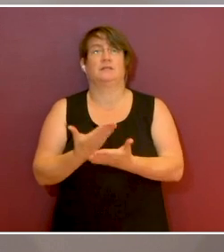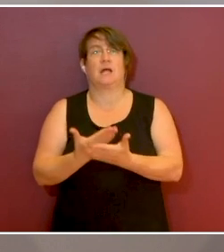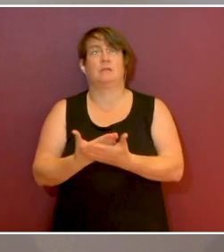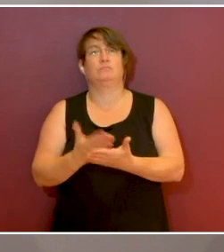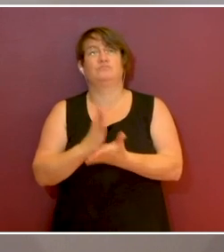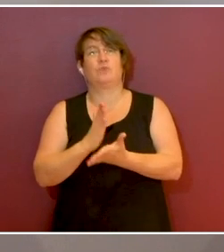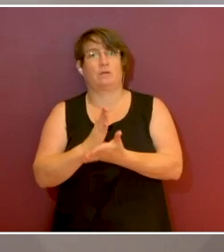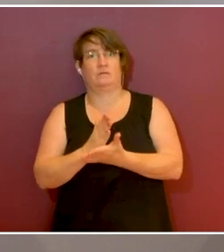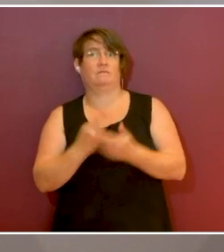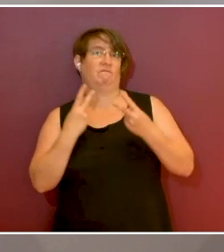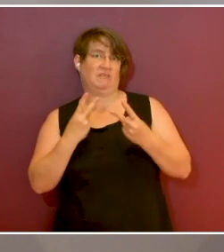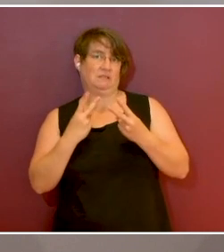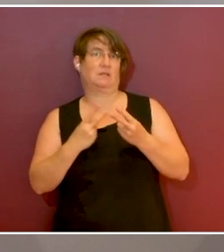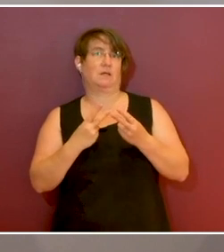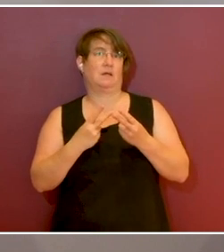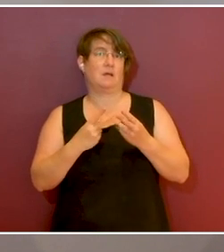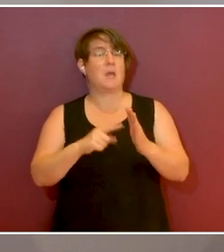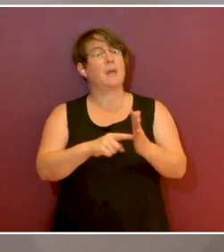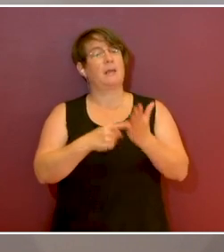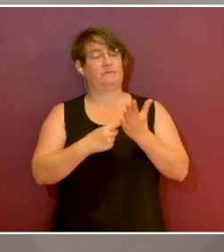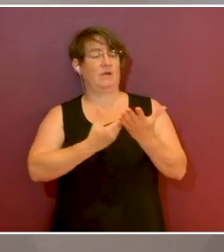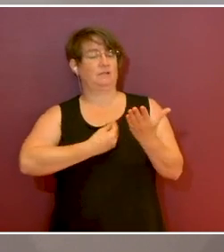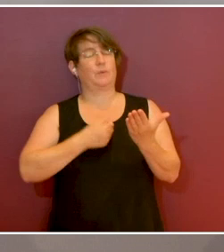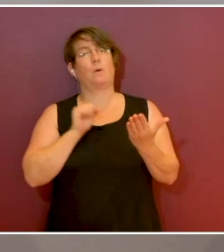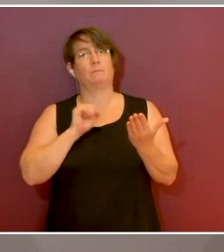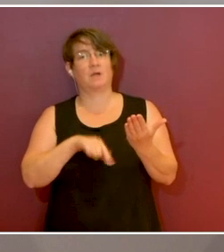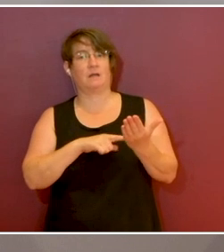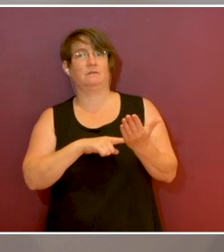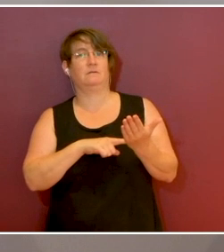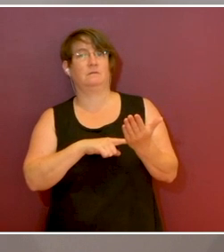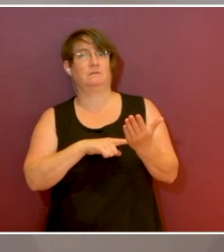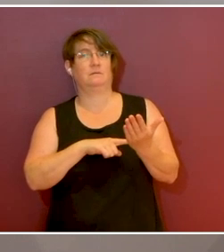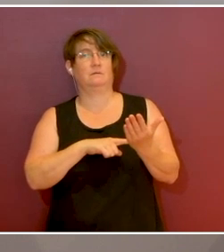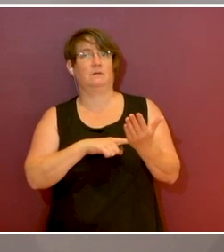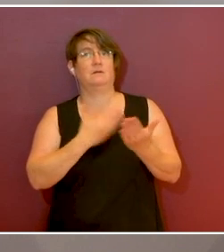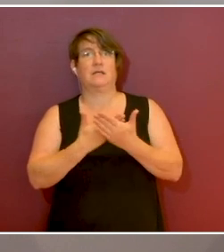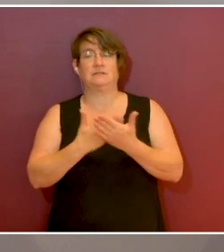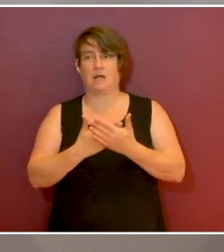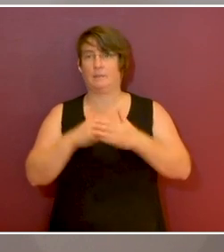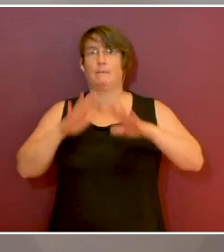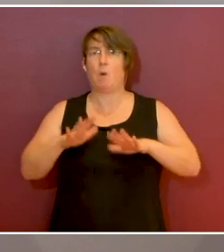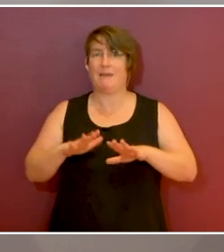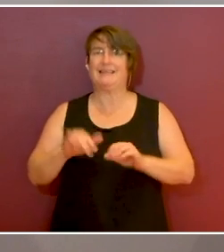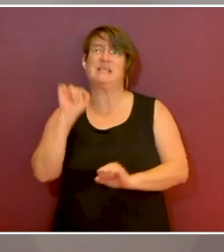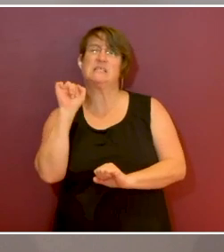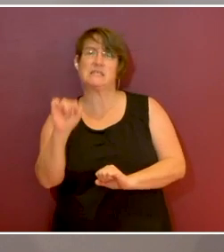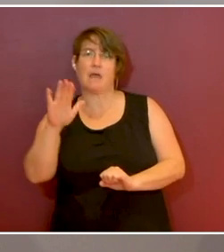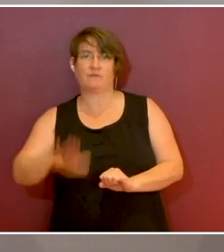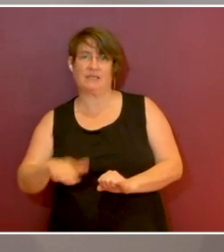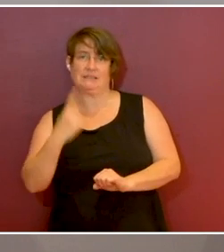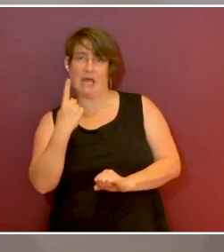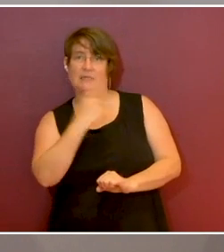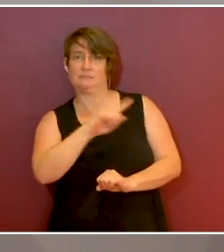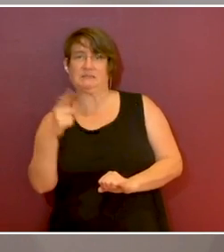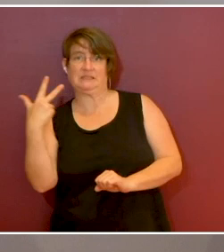Hinweise darauf, dass, und das ist ja das Gesamtergebnis im Moment von Safe Kids 1 bis 3,